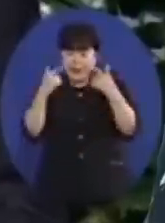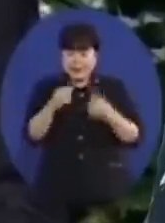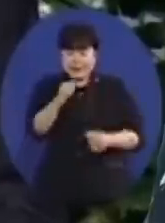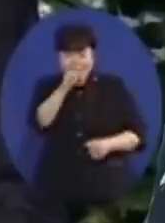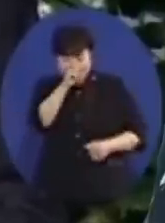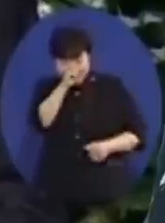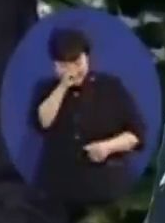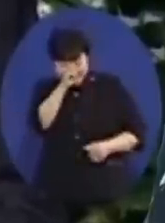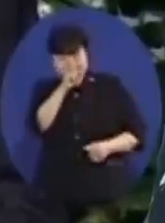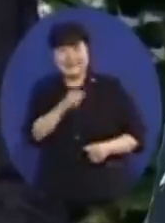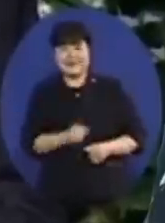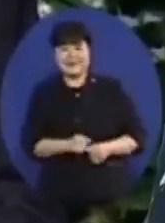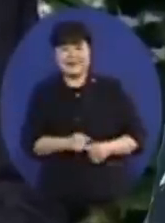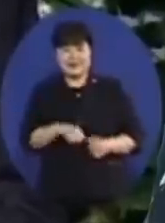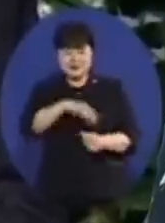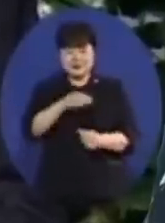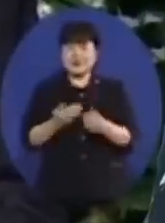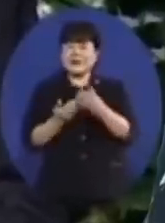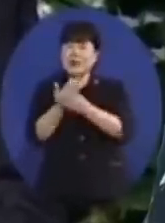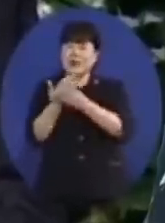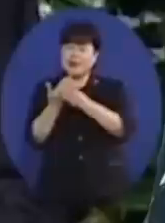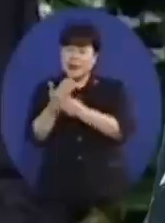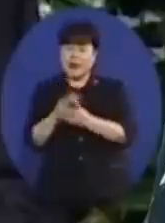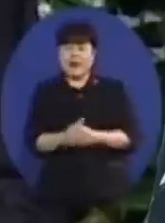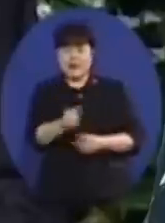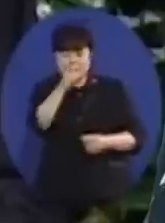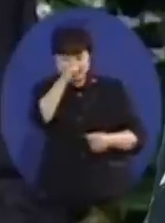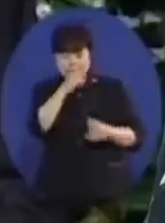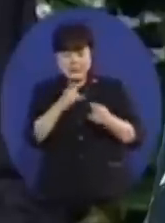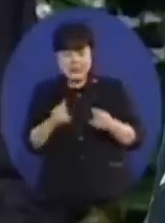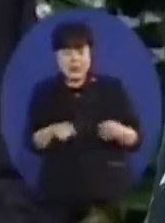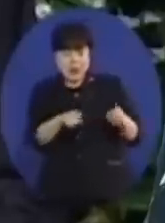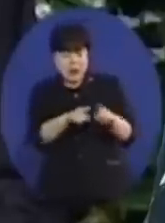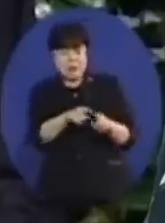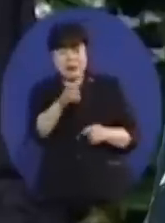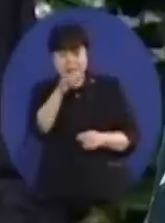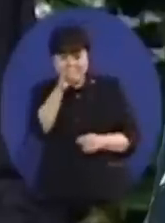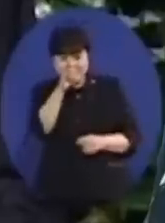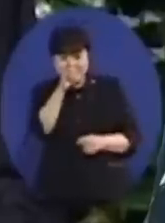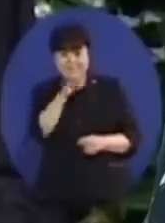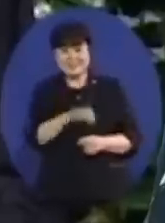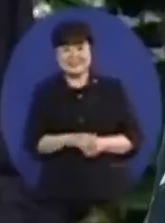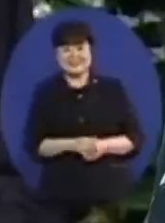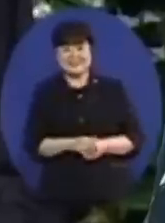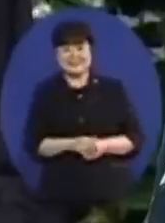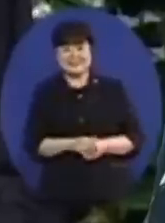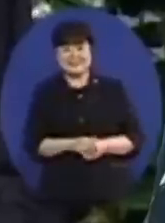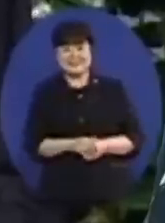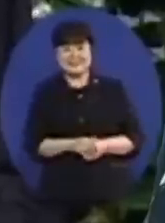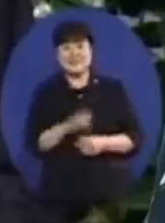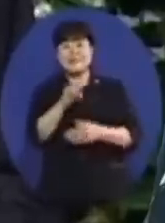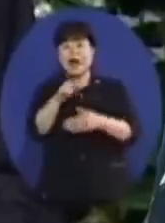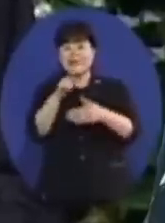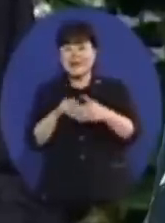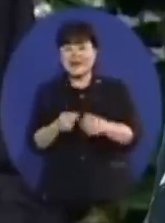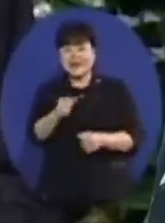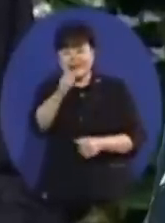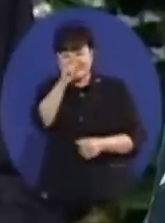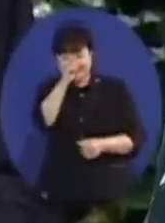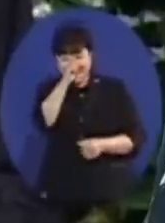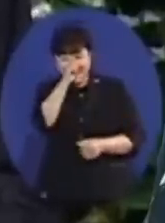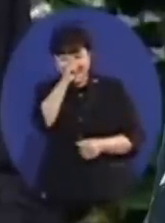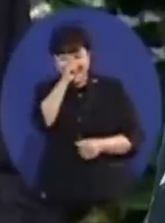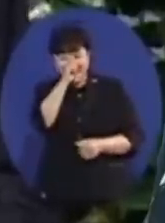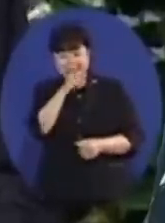항상 선한 일이 주위에 일어나고 선한 사람들과 함께 모인다 왜 그러냐 그 마음속에 있는